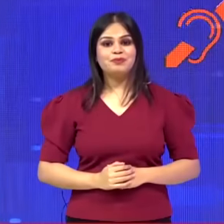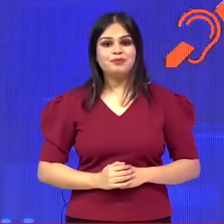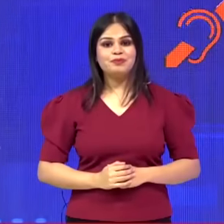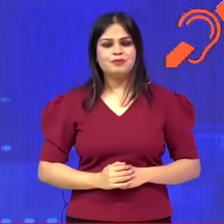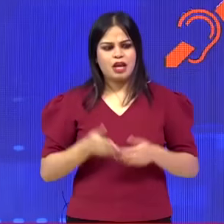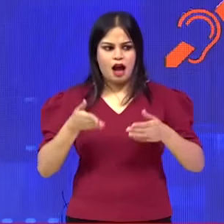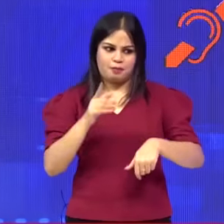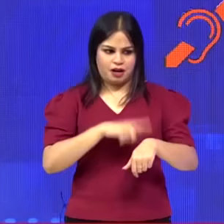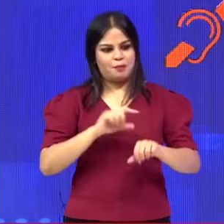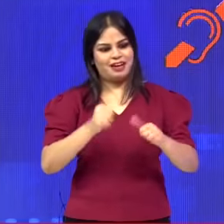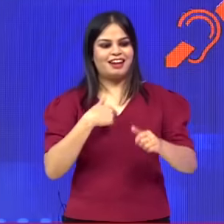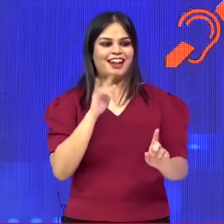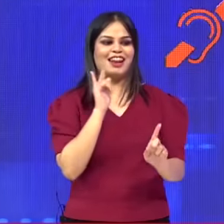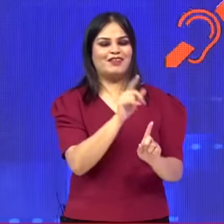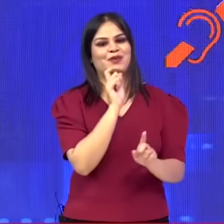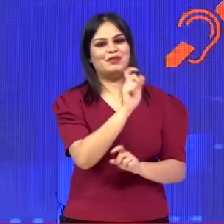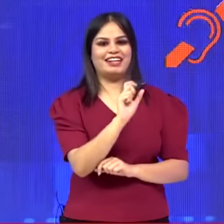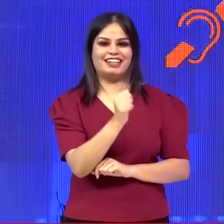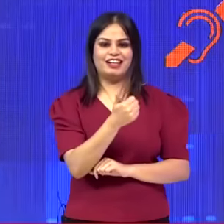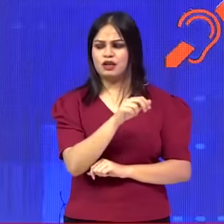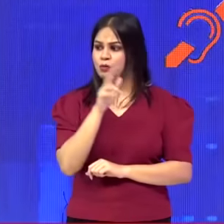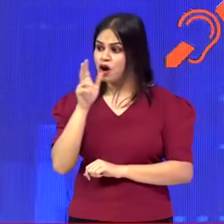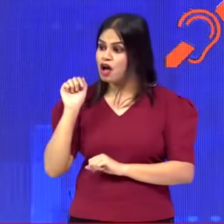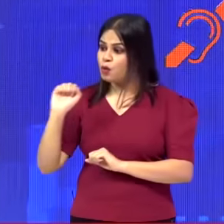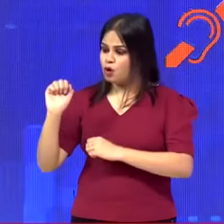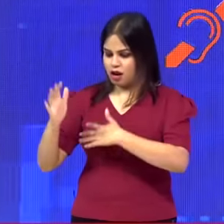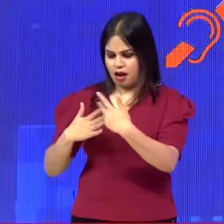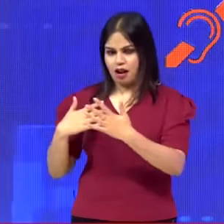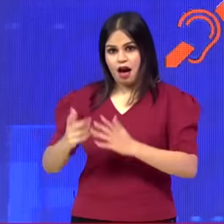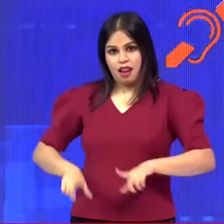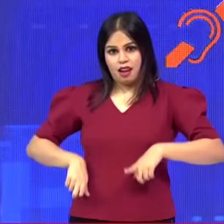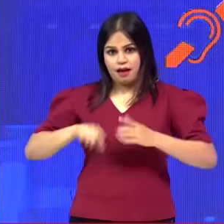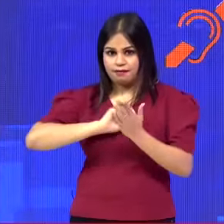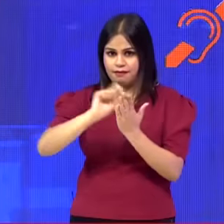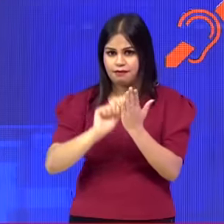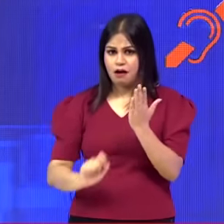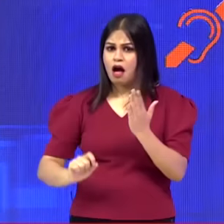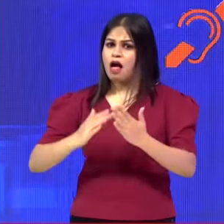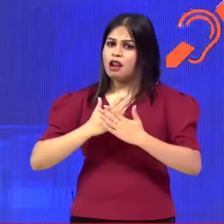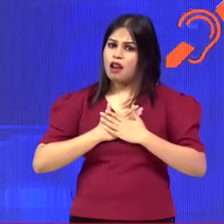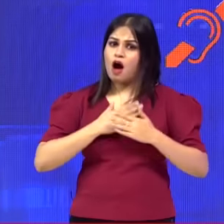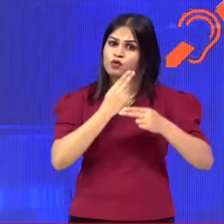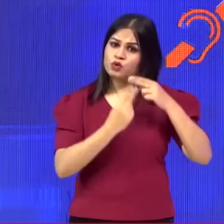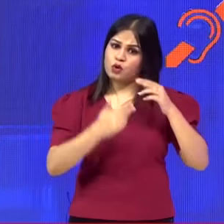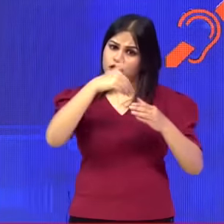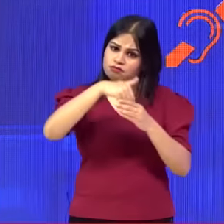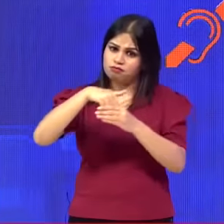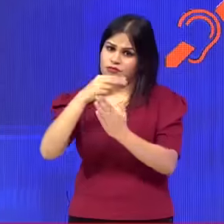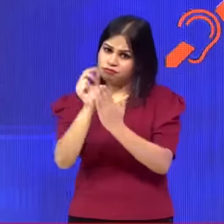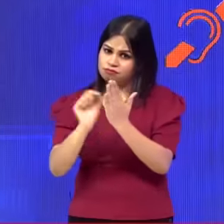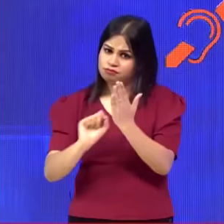यहाँ पे बोल सकता हूँ I love you. तो जब ऑटोबायोग्राफी लिखेंगे तो सारी लव स्टोरी आ जाएंगी. सर कब्र में लेके जाऊंगा.